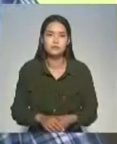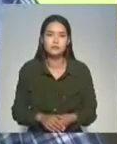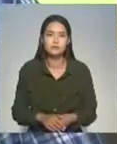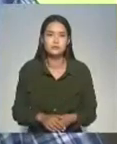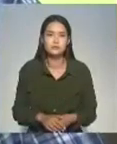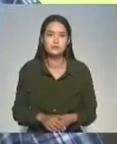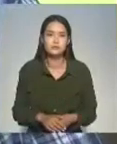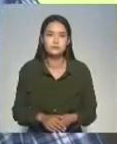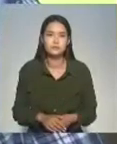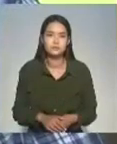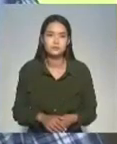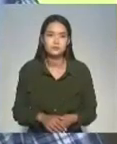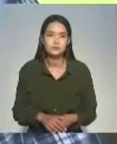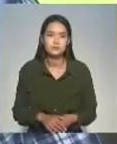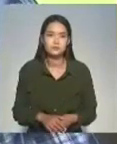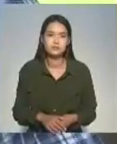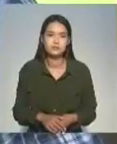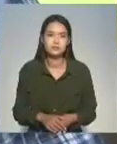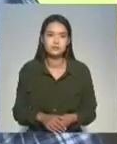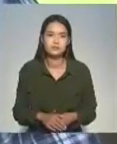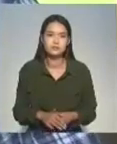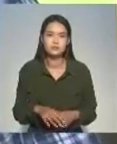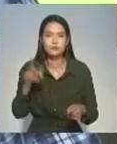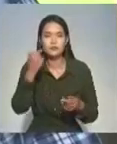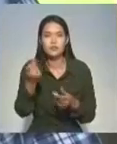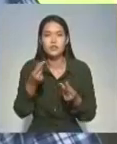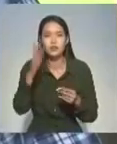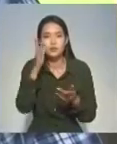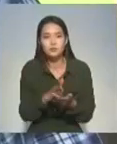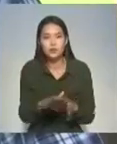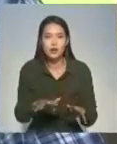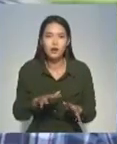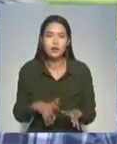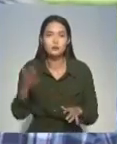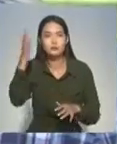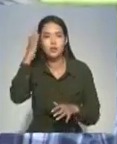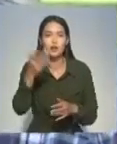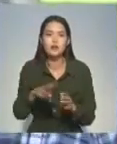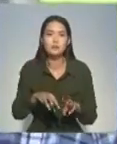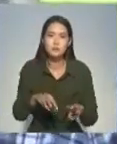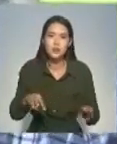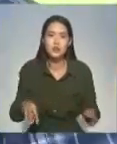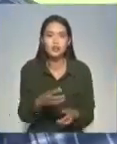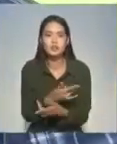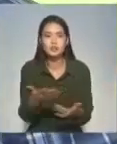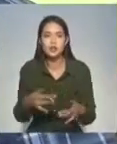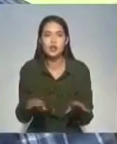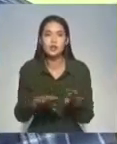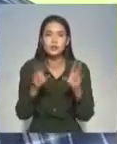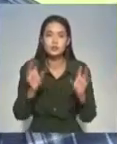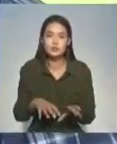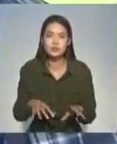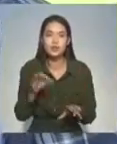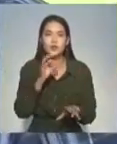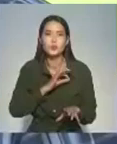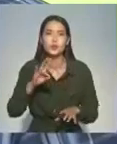Стал меняться, собственно, и сам парламент, меняться маслихаты. Все изменения в Конституцию не были нацелены